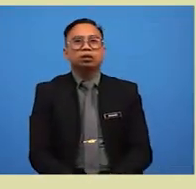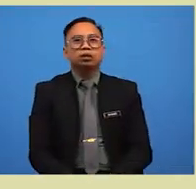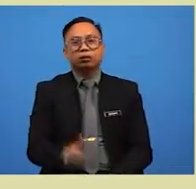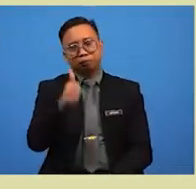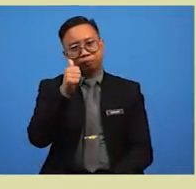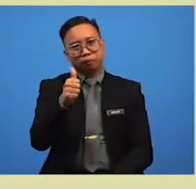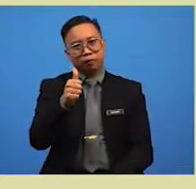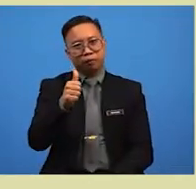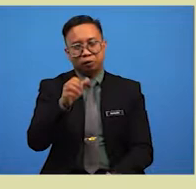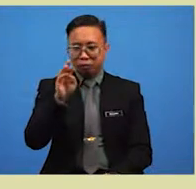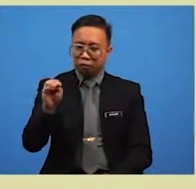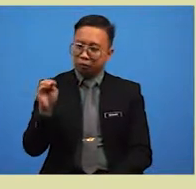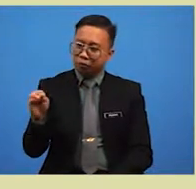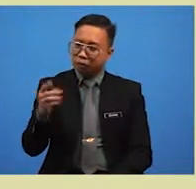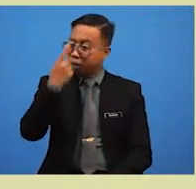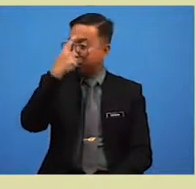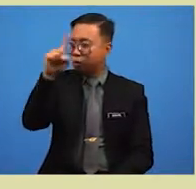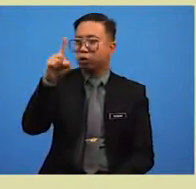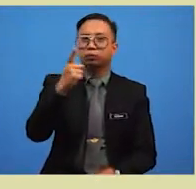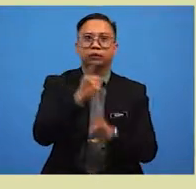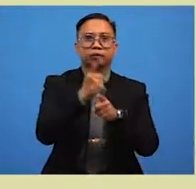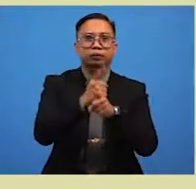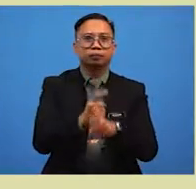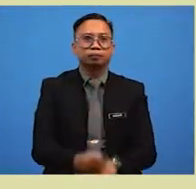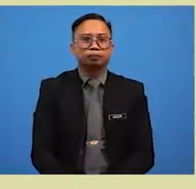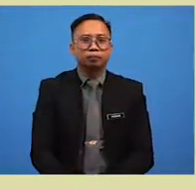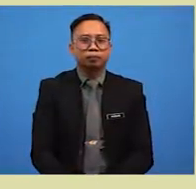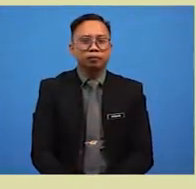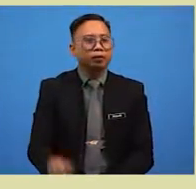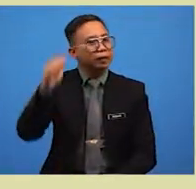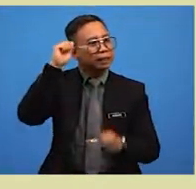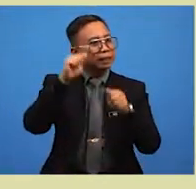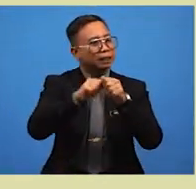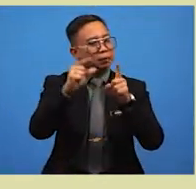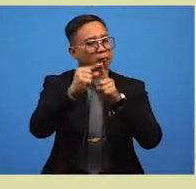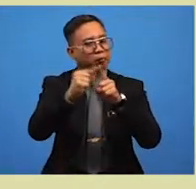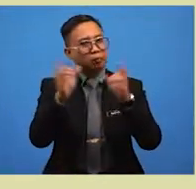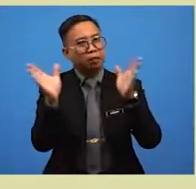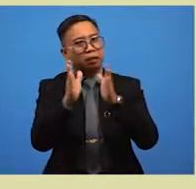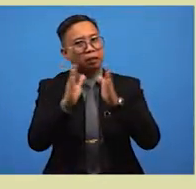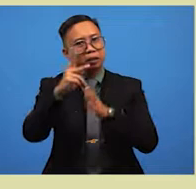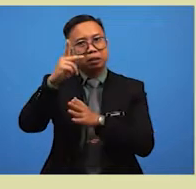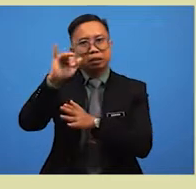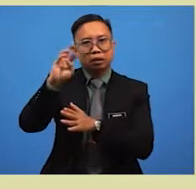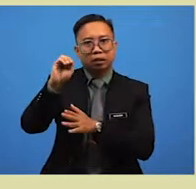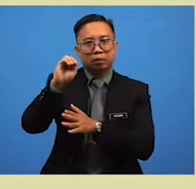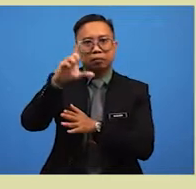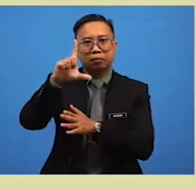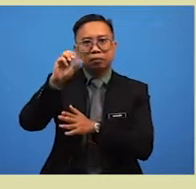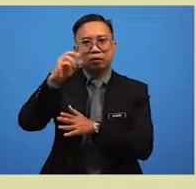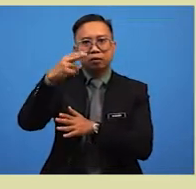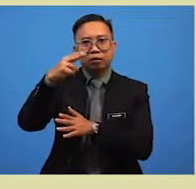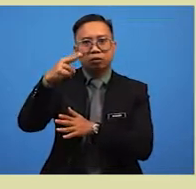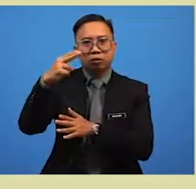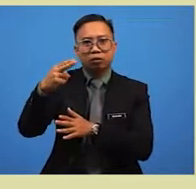Bagus, murid-murid dapat menjawab dengan betul. Cuba hafalkan akronim ini, KIMLOK, untuk 5